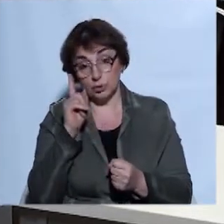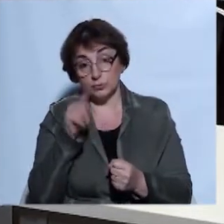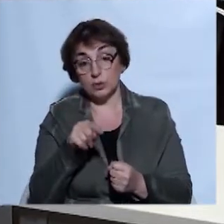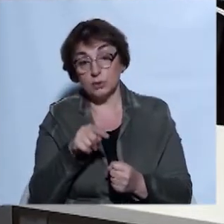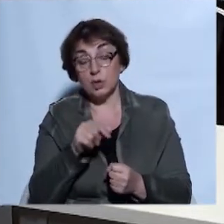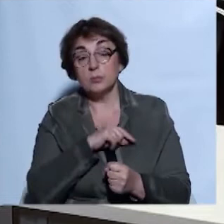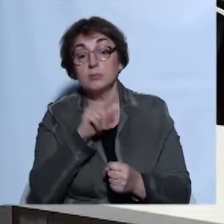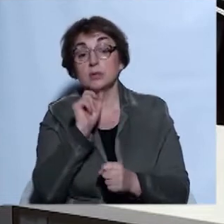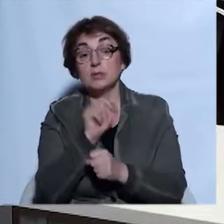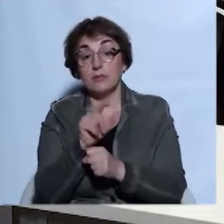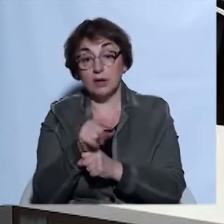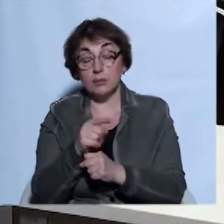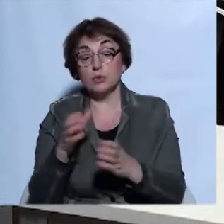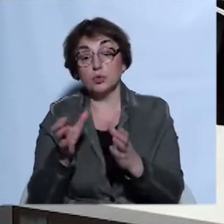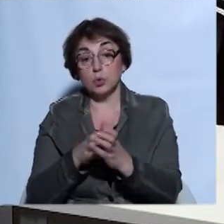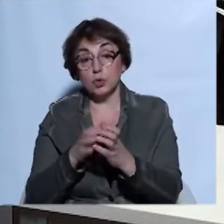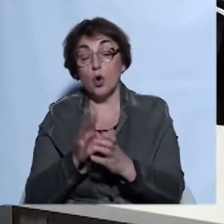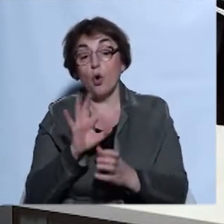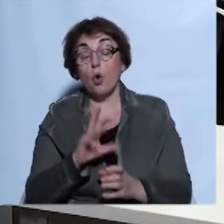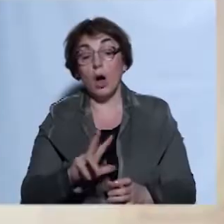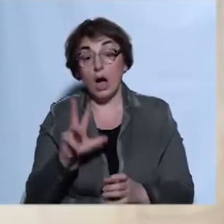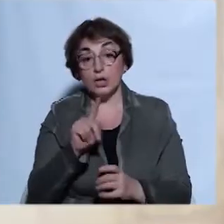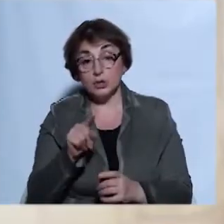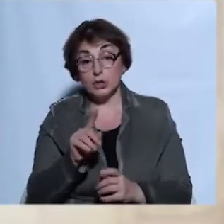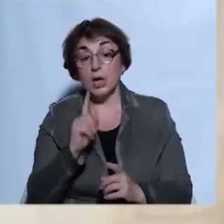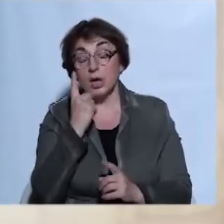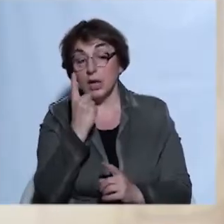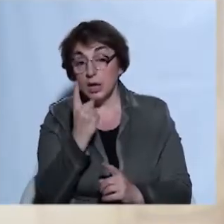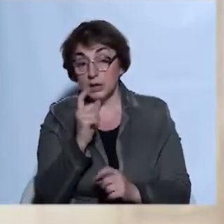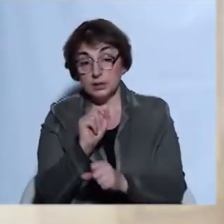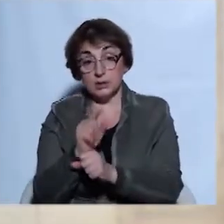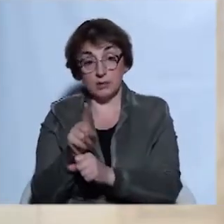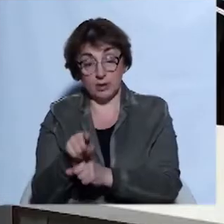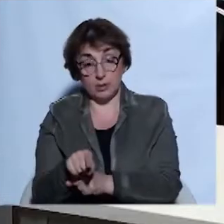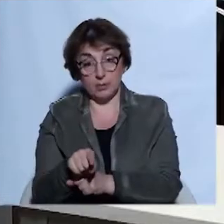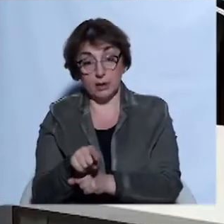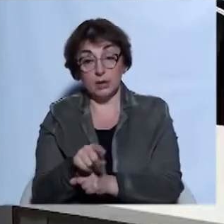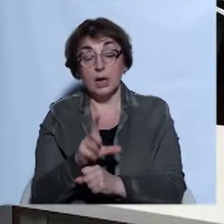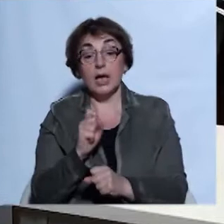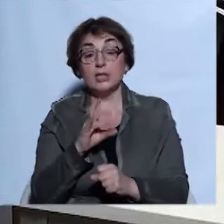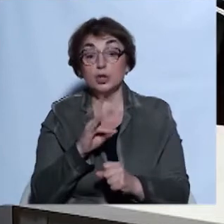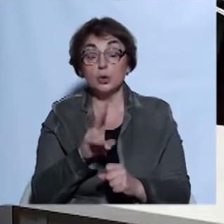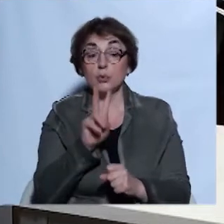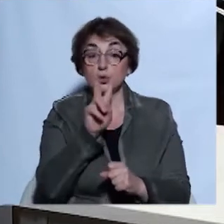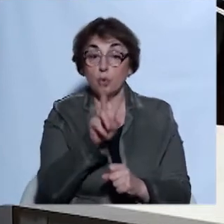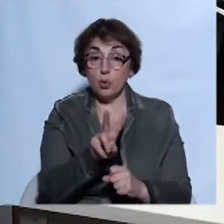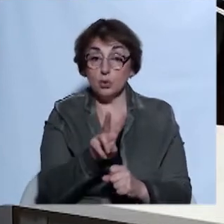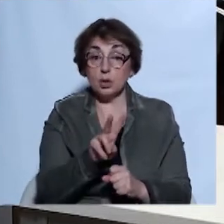რომ ფუნქციური ჯგუფის სპირტების არის OH-ში, მასში არის მხოლოდ ერთი ფუნქციური ჯგუფი, ეთილენ გლიკოლში არის ორი,